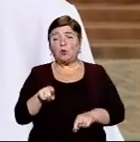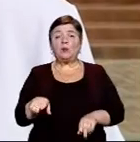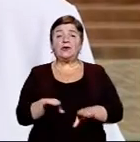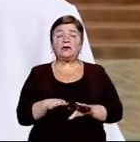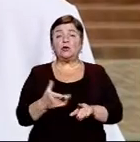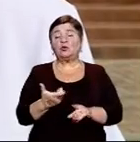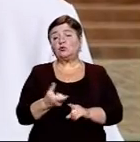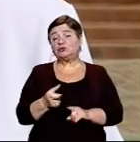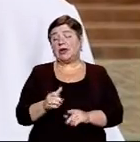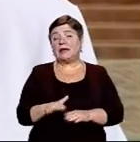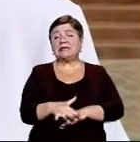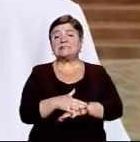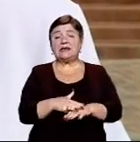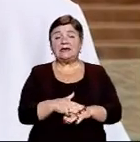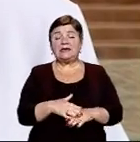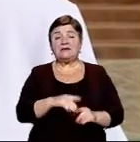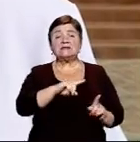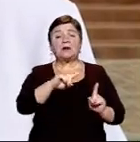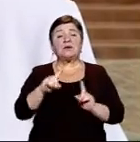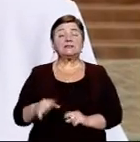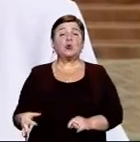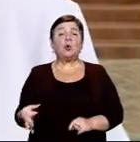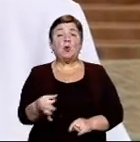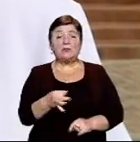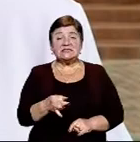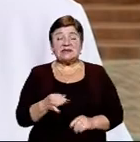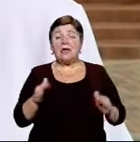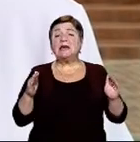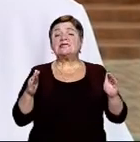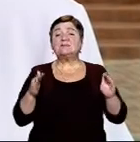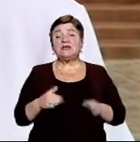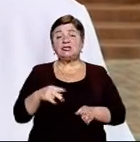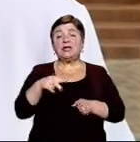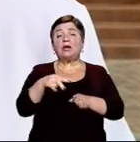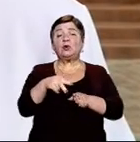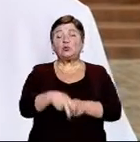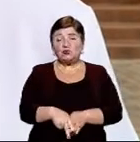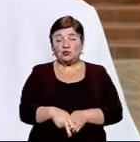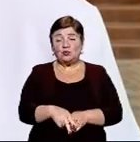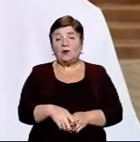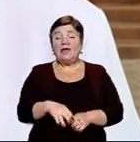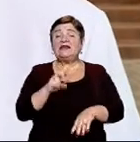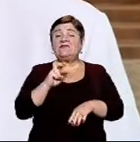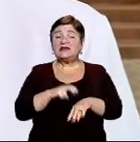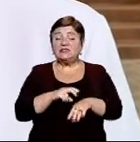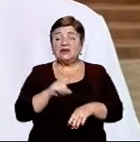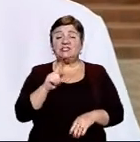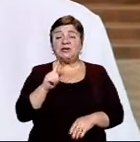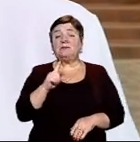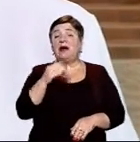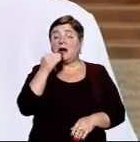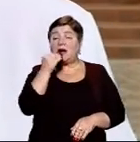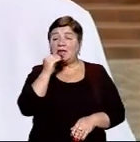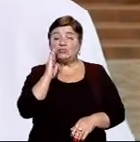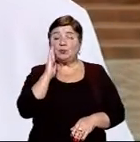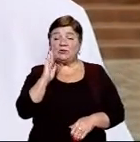Дуже прошу населення Закарпатської області зменшить нагрузку на нас. То чим більше будете, чим краще дотримуватися